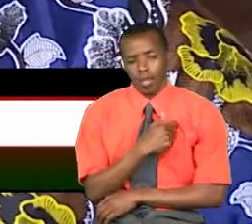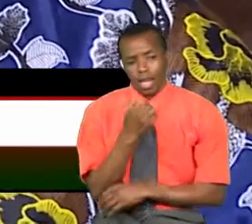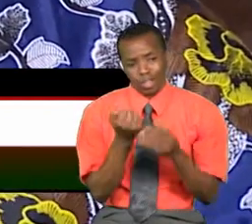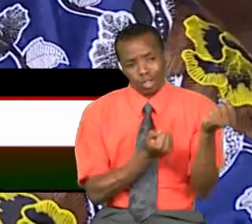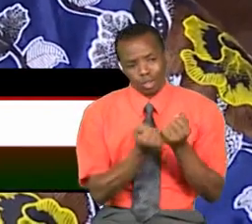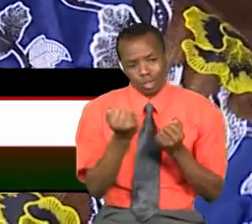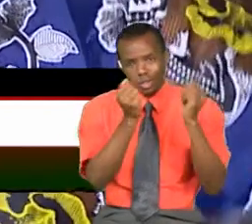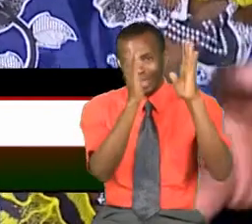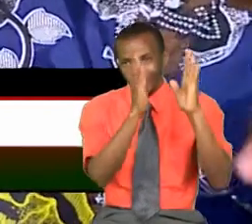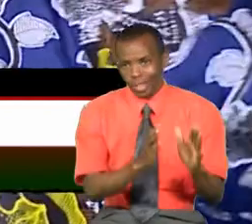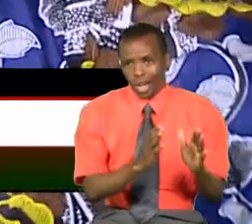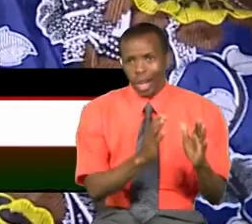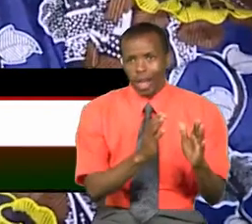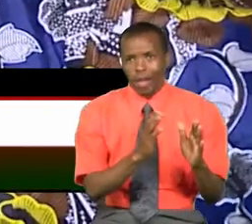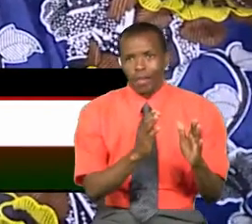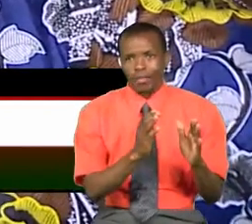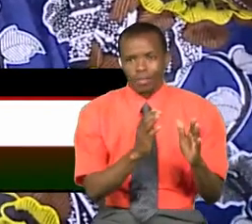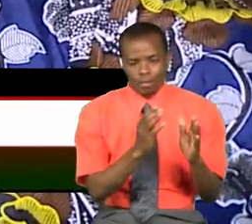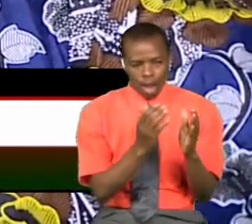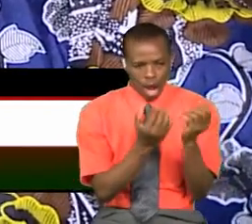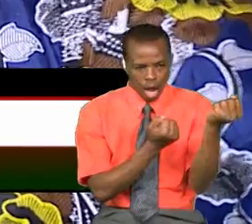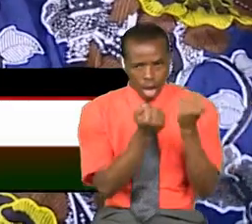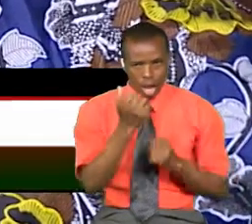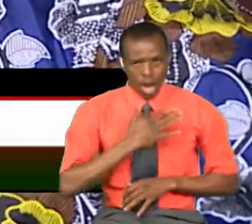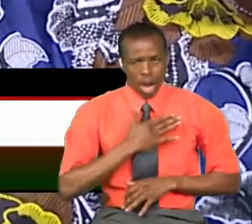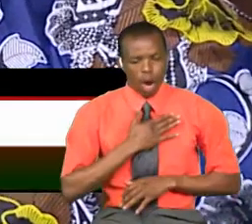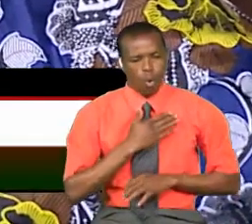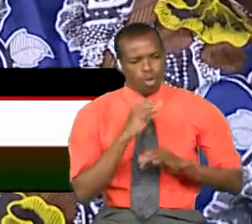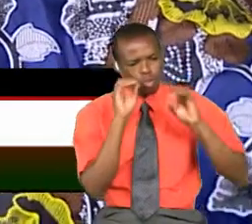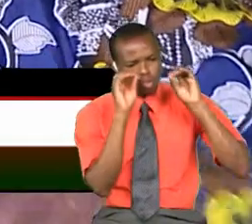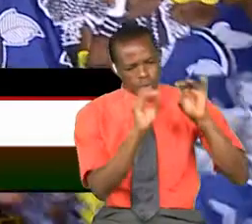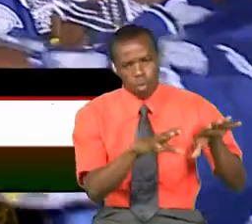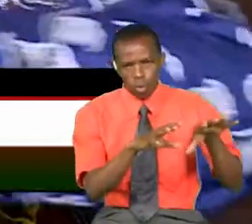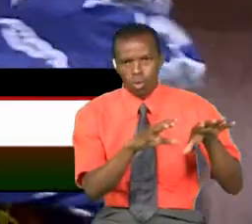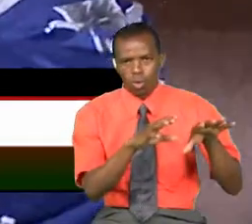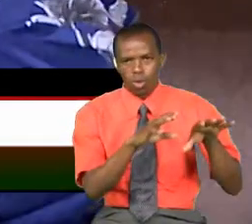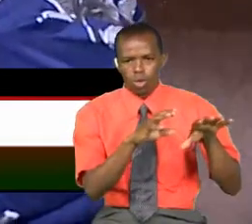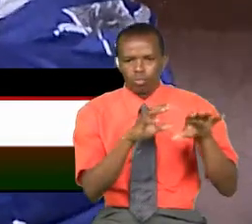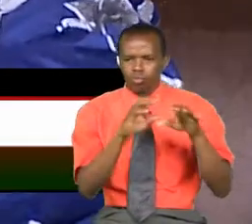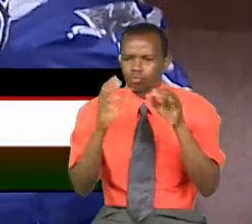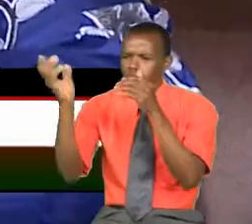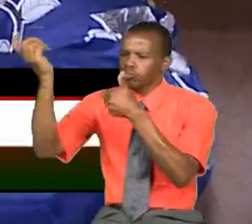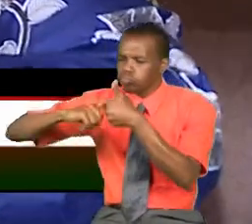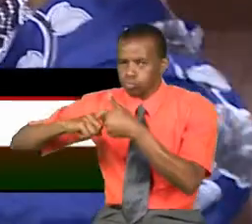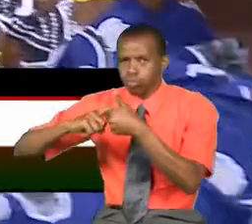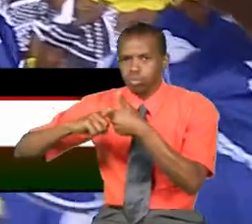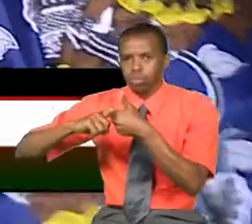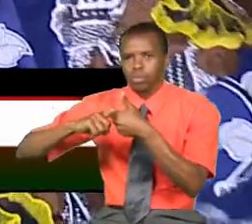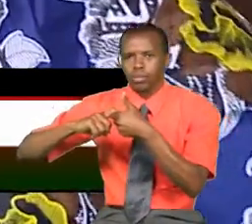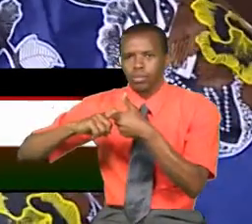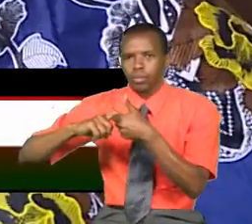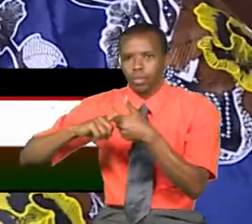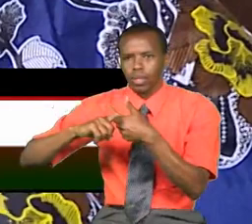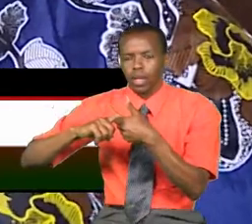imagine, aliwacha ile gari yetu ya VOK, akaweka katika gari hii ya